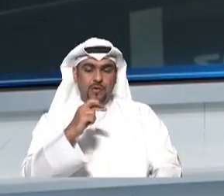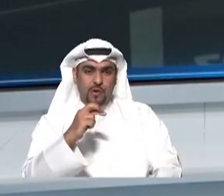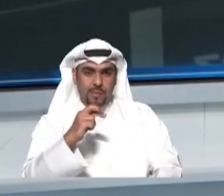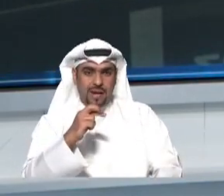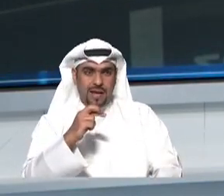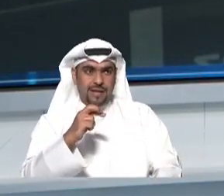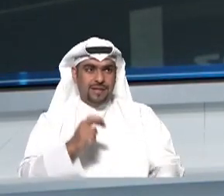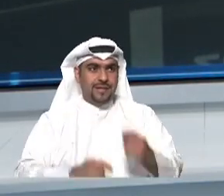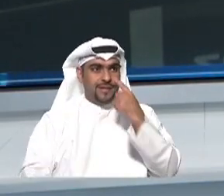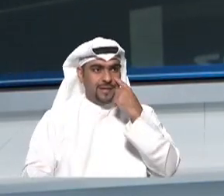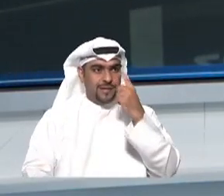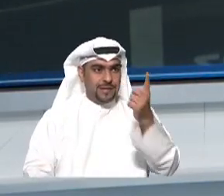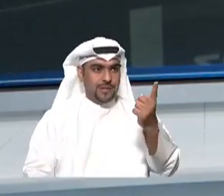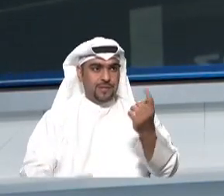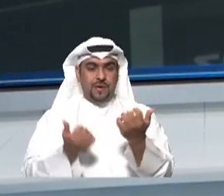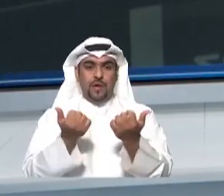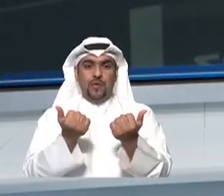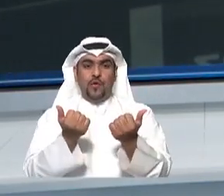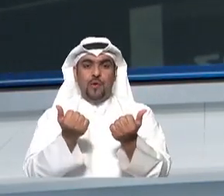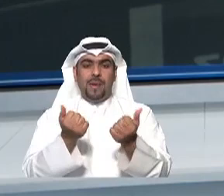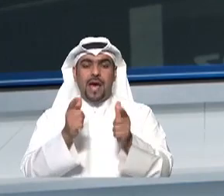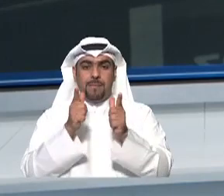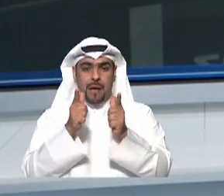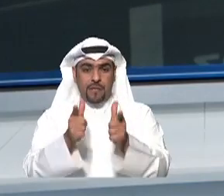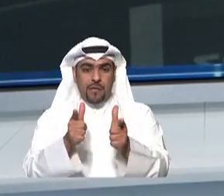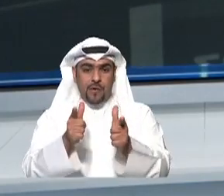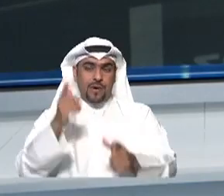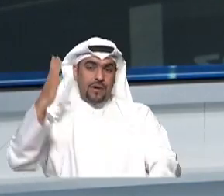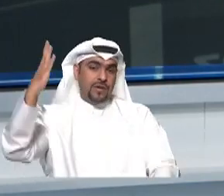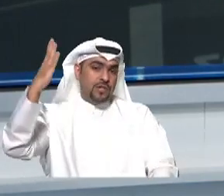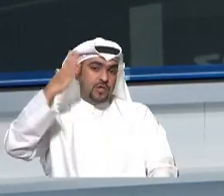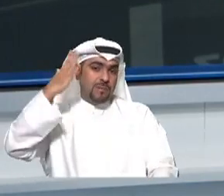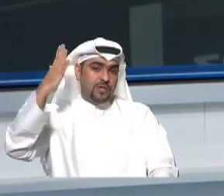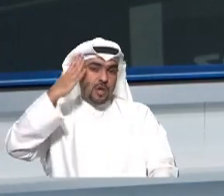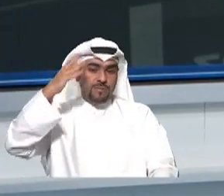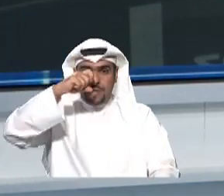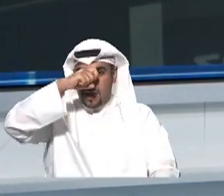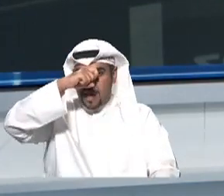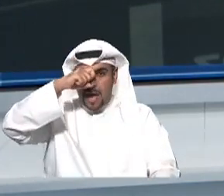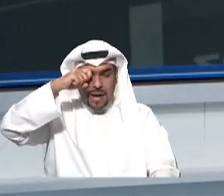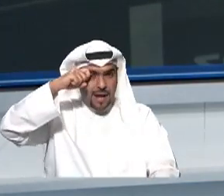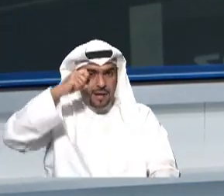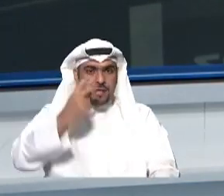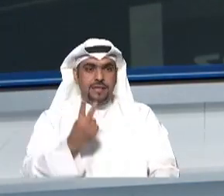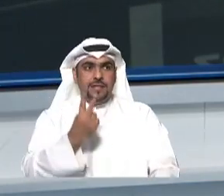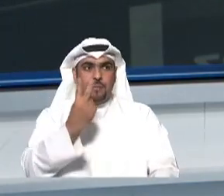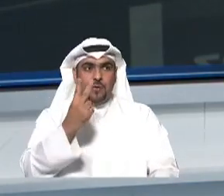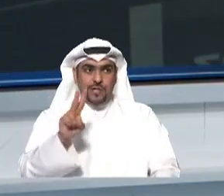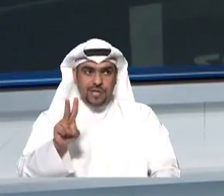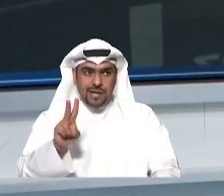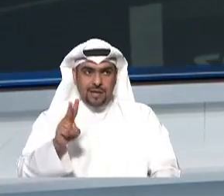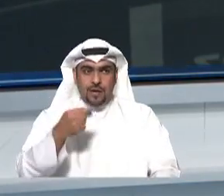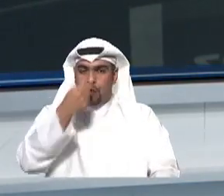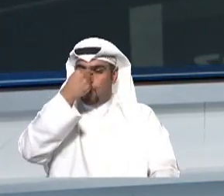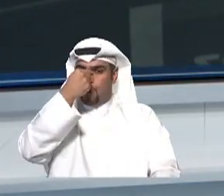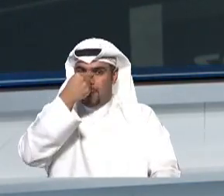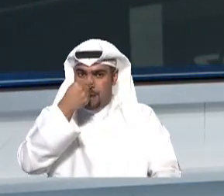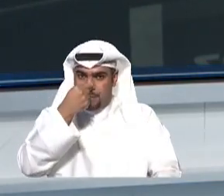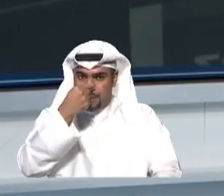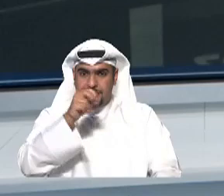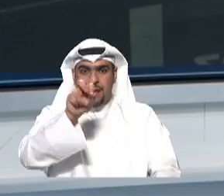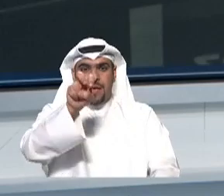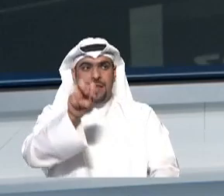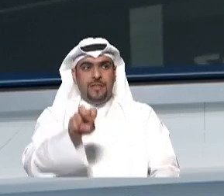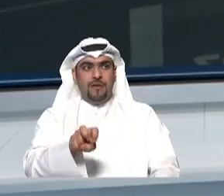والهواء شمالي غربي خفيف إلى معتدل السرعة بوجه عام يستمر ويانا ليوم السبت بإذن الله. يوم الجمعة بإذن الله يقلب الهواء إلى كوس،